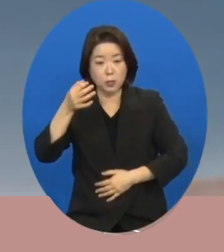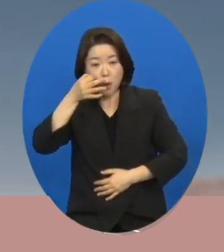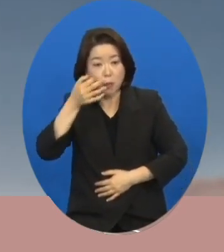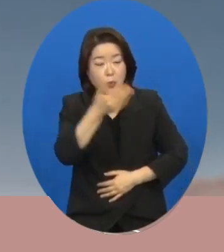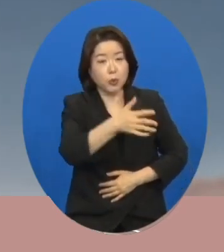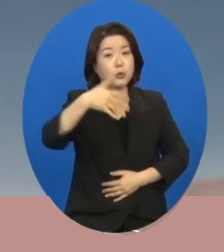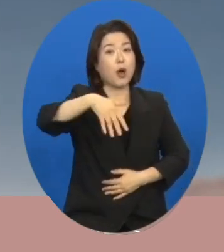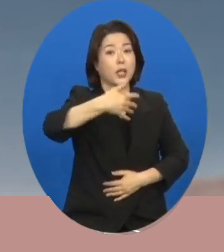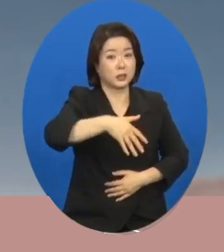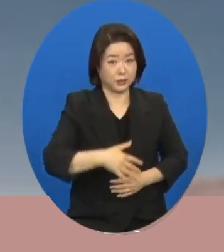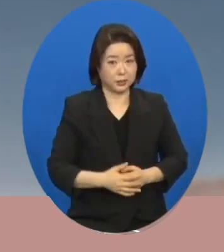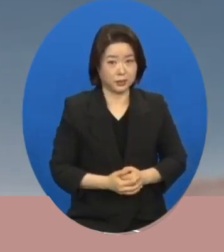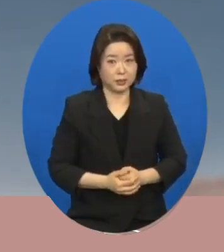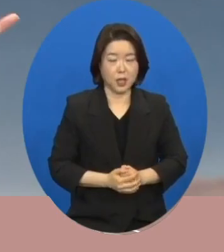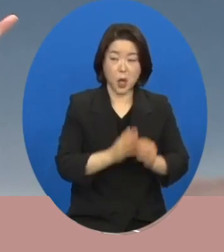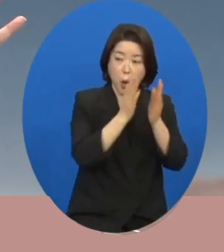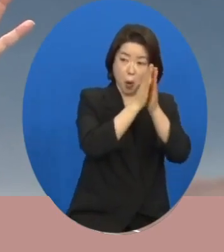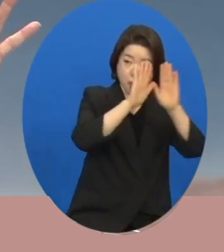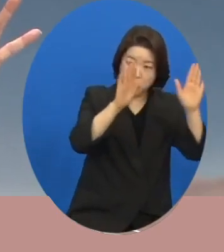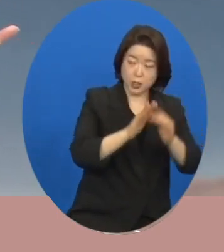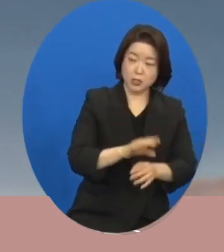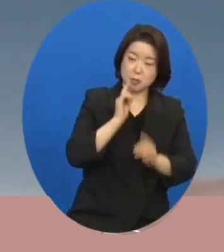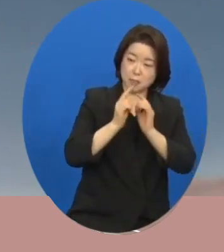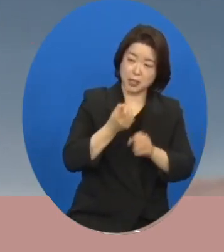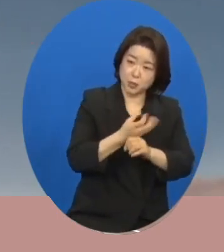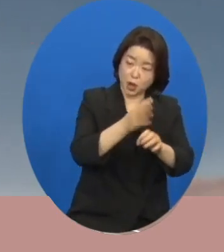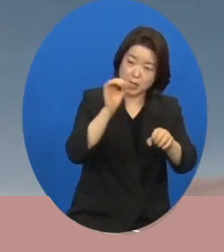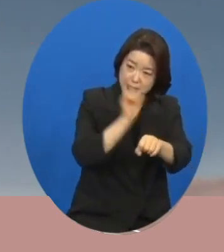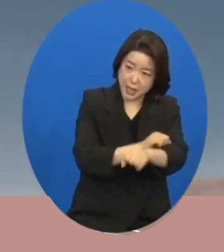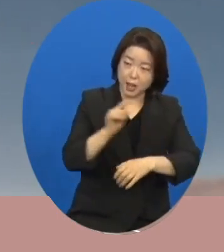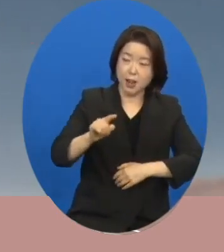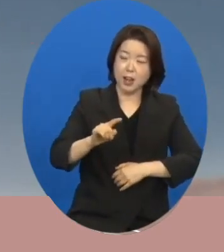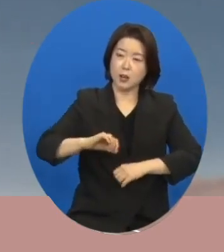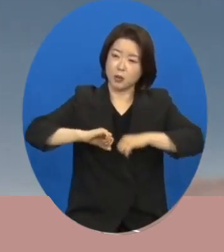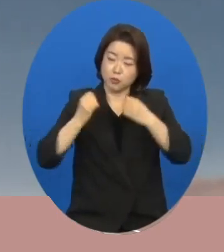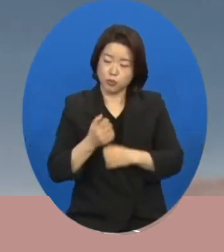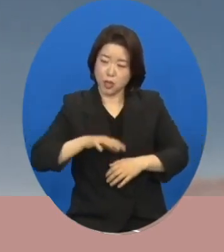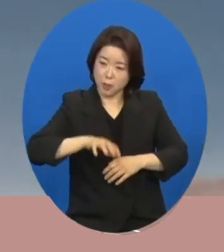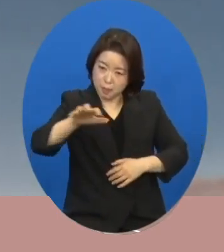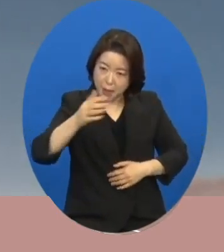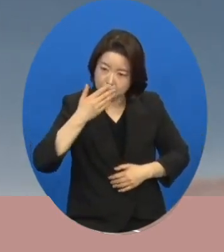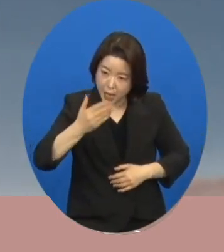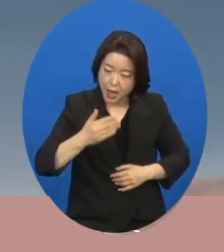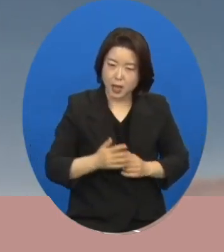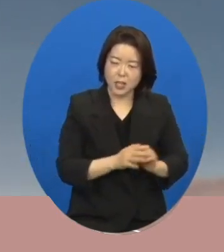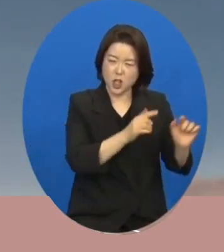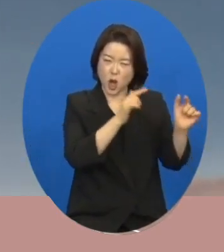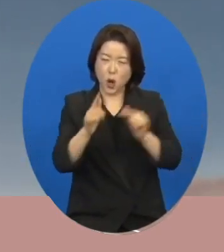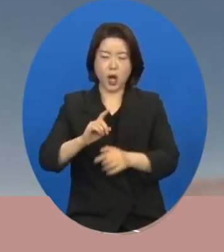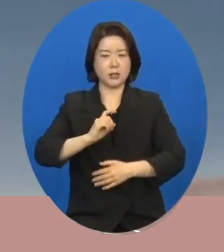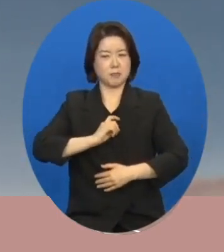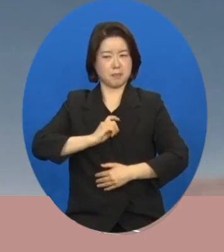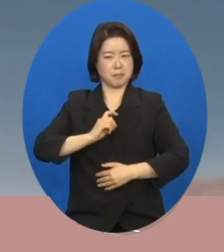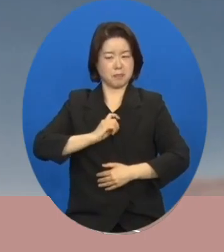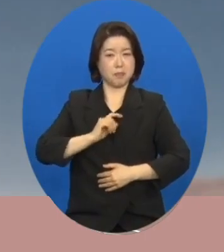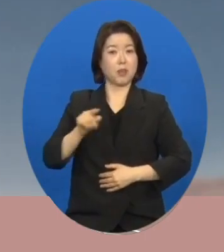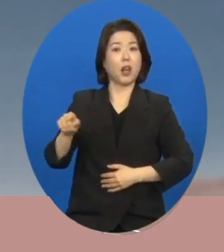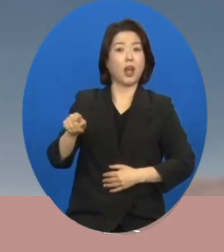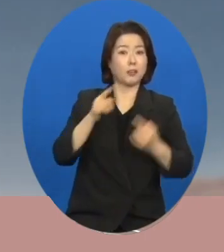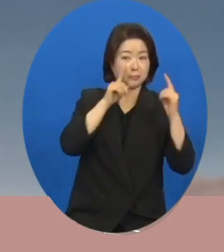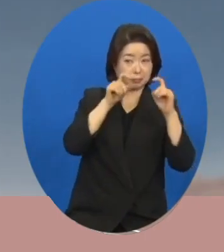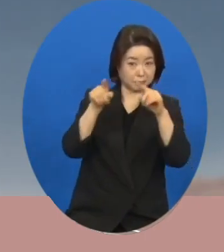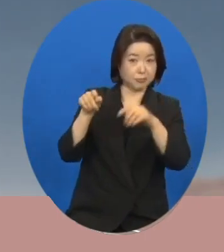잘 할 수 있을까 정말 말씀을 전할 수 있을까 정말 순종하며 나갈 수 있을까 여러 가지 의구심이 있죠 여호수 입장에서는